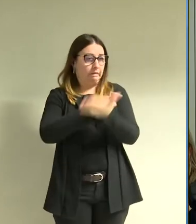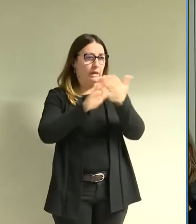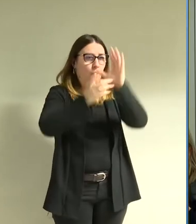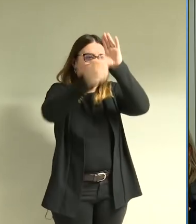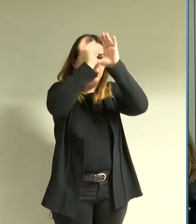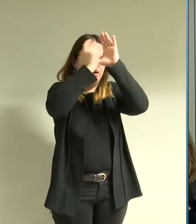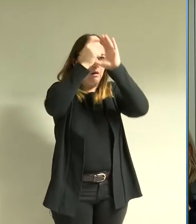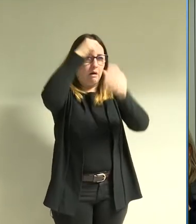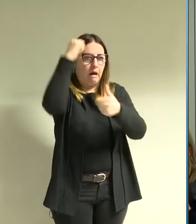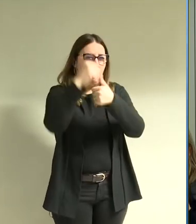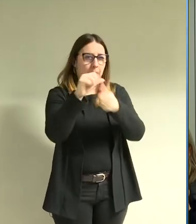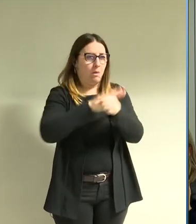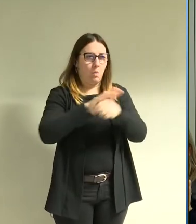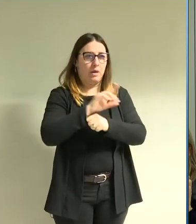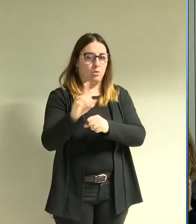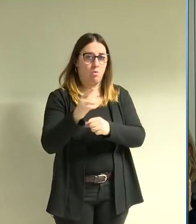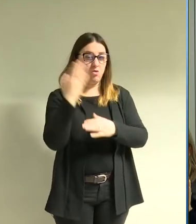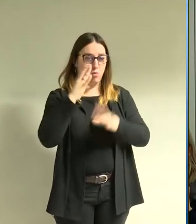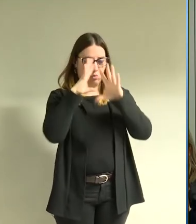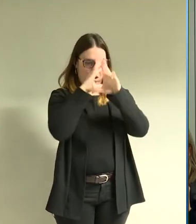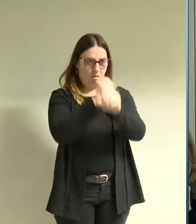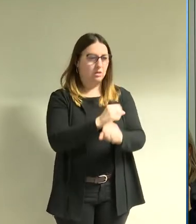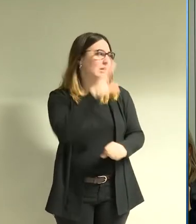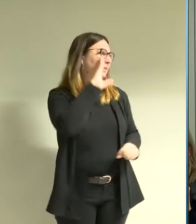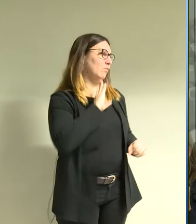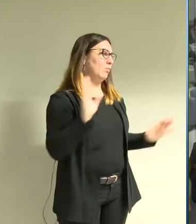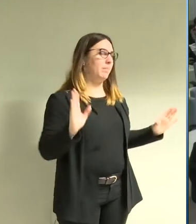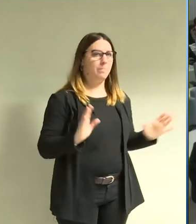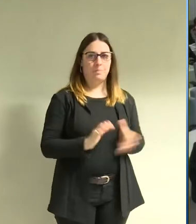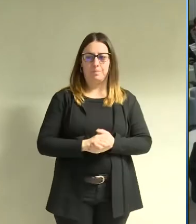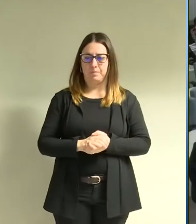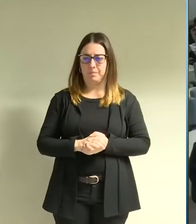et ça mérite quand même des points d'attention s'il vous plaît